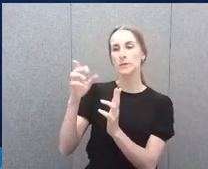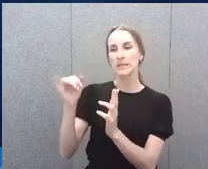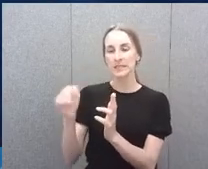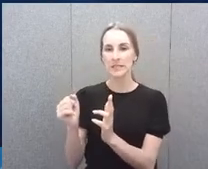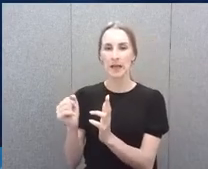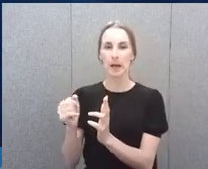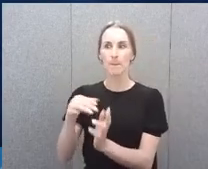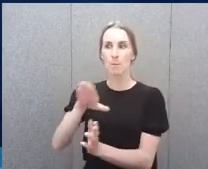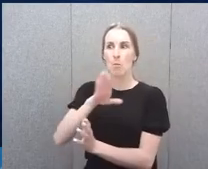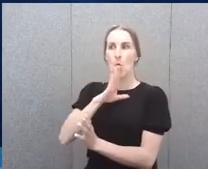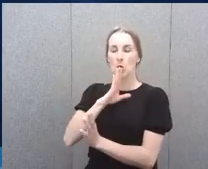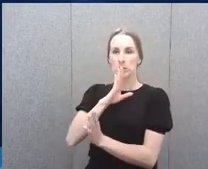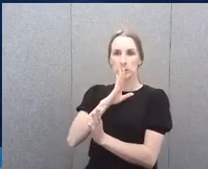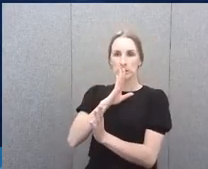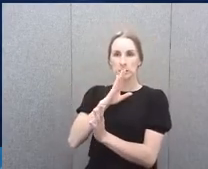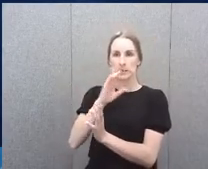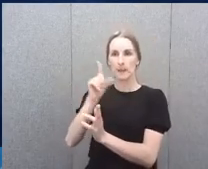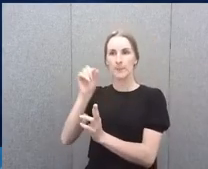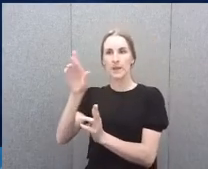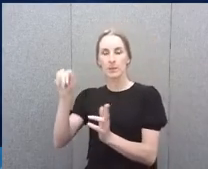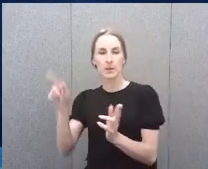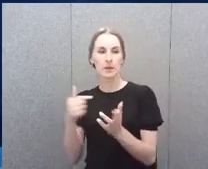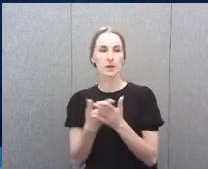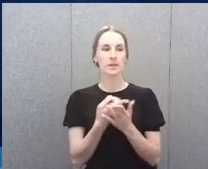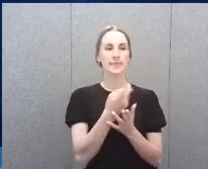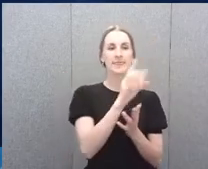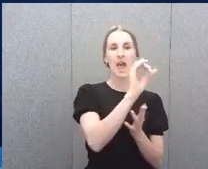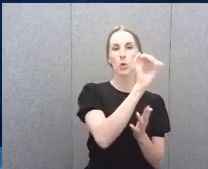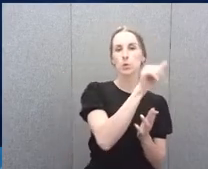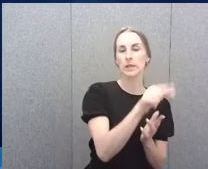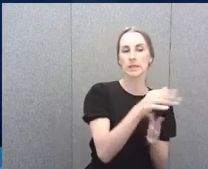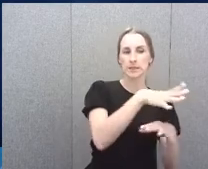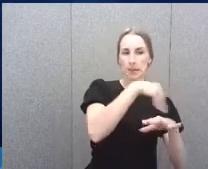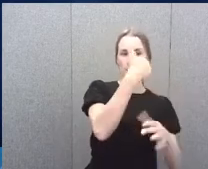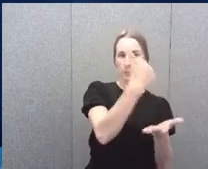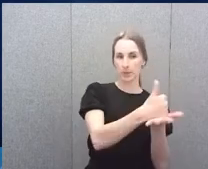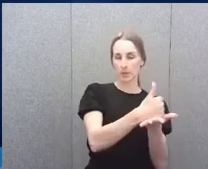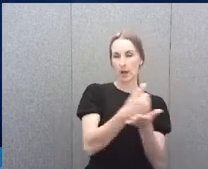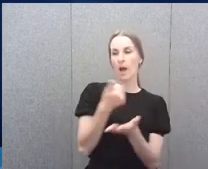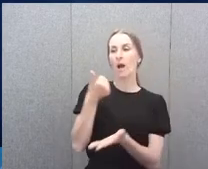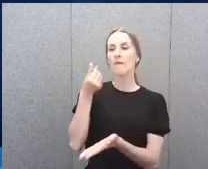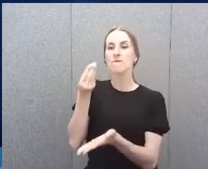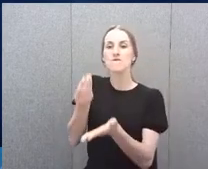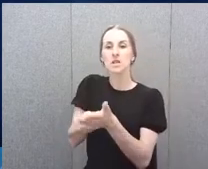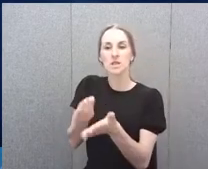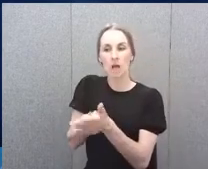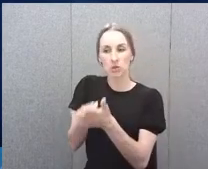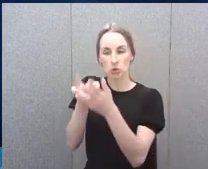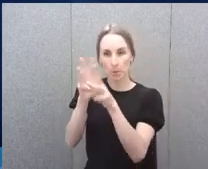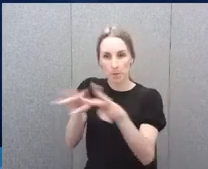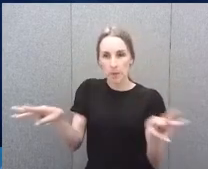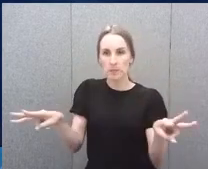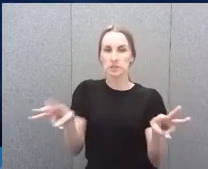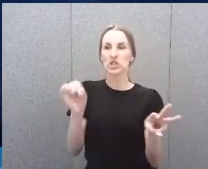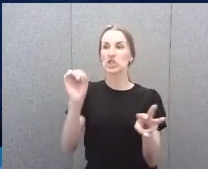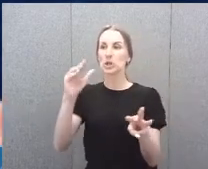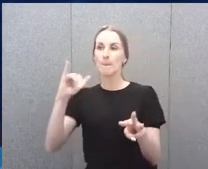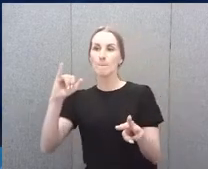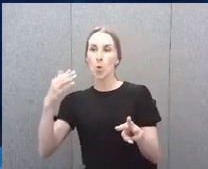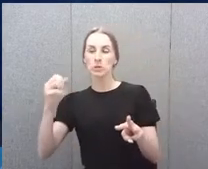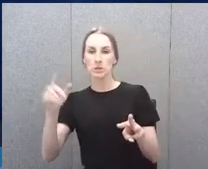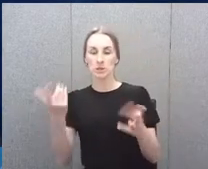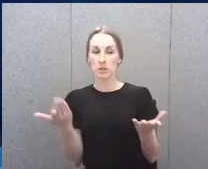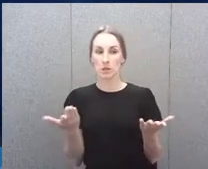почему Шимоните женщина-премьер-министр. Или Дегутене была спикером парламента, или вот Шимоните, когда была